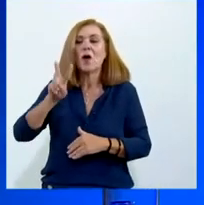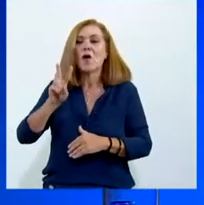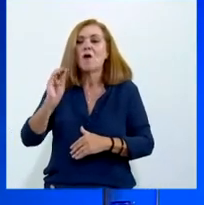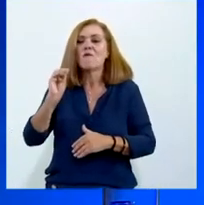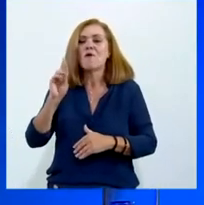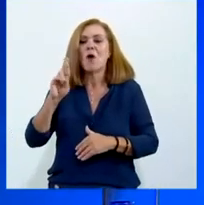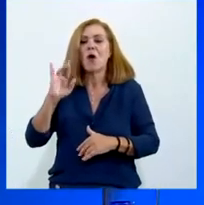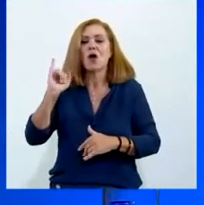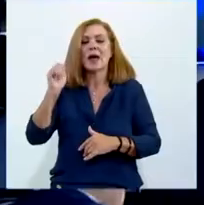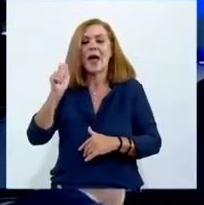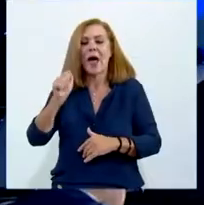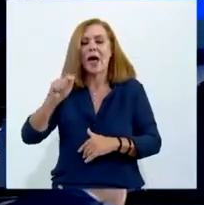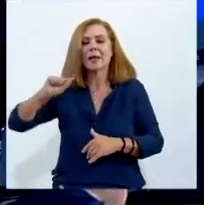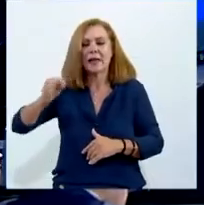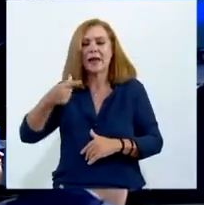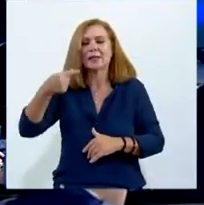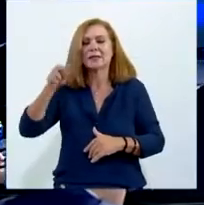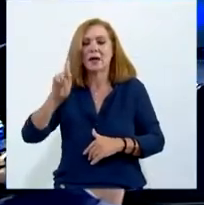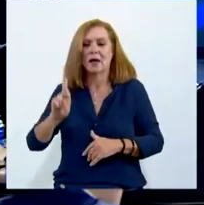Βόρεια.gr.